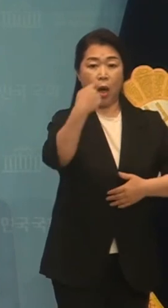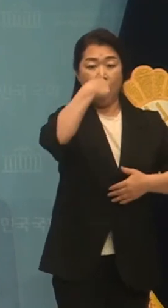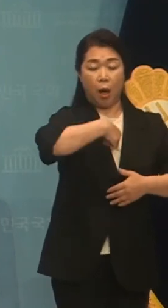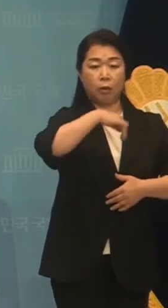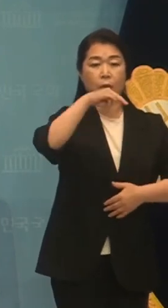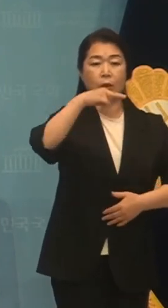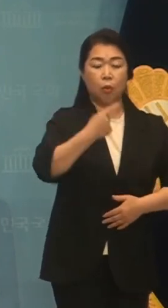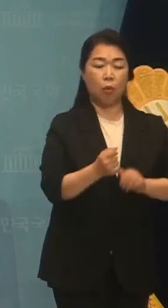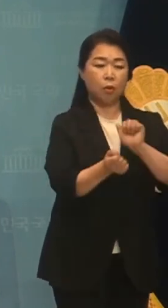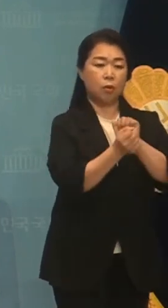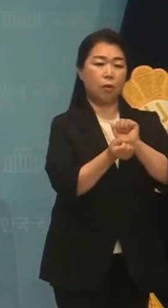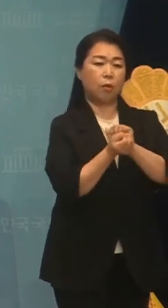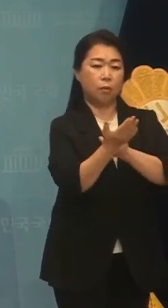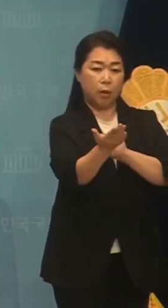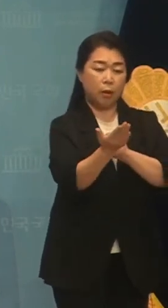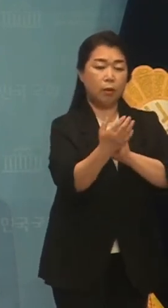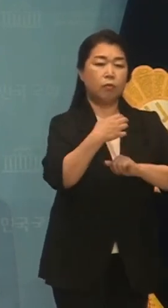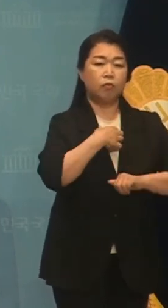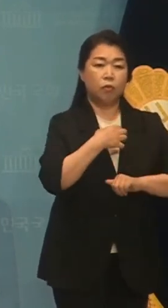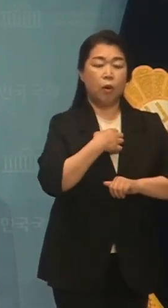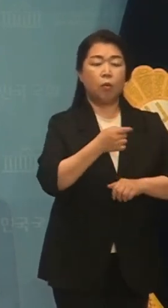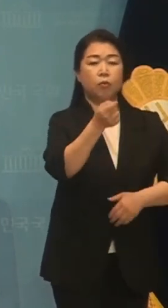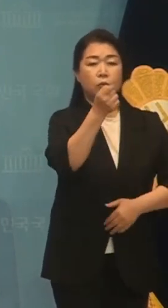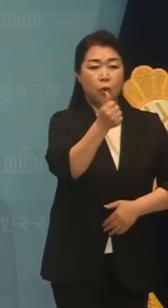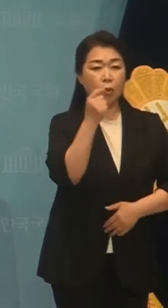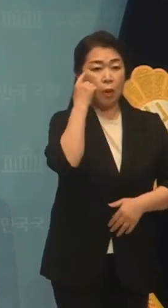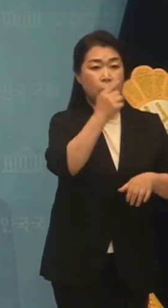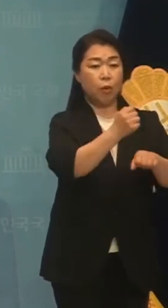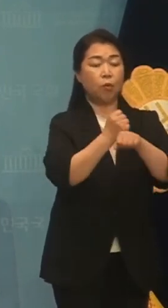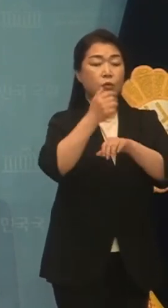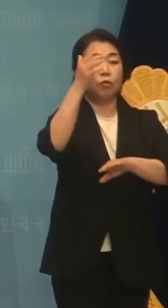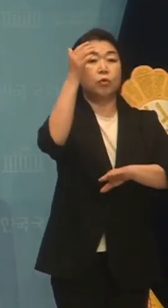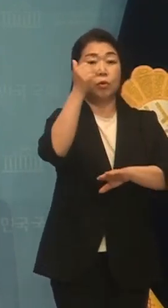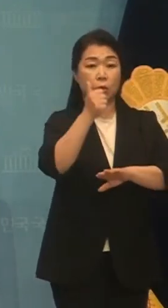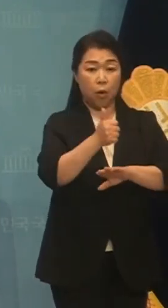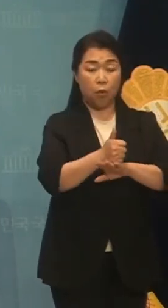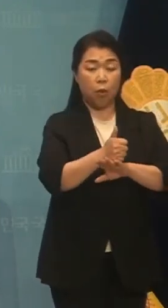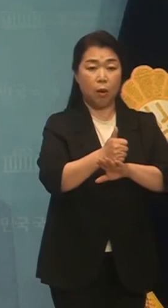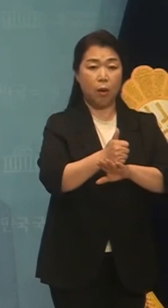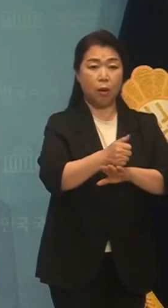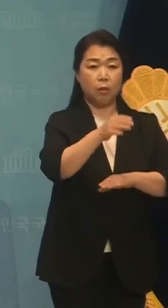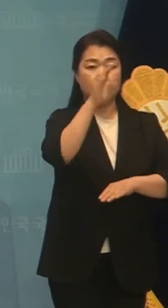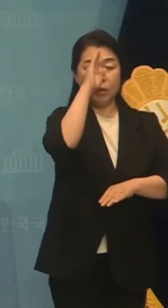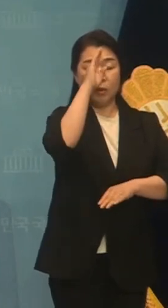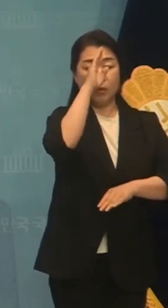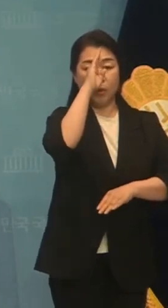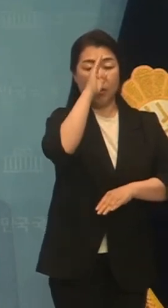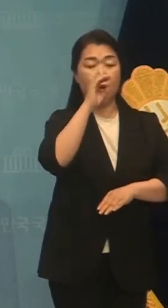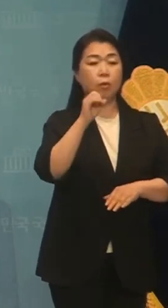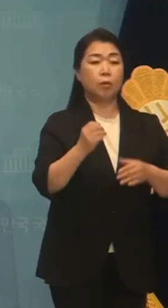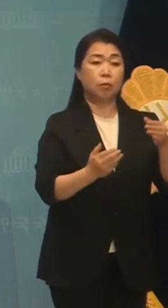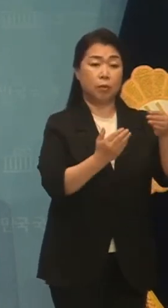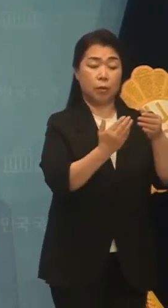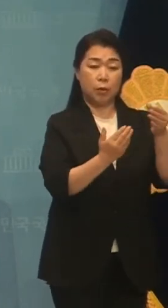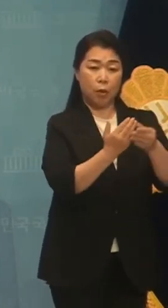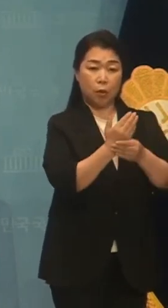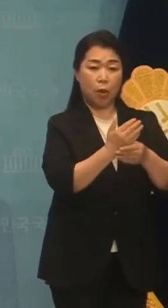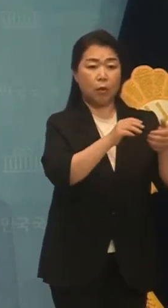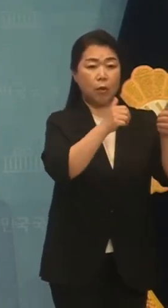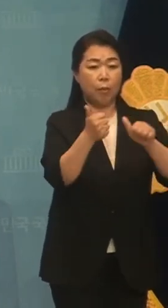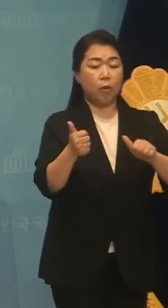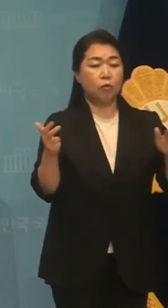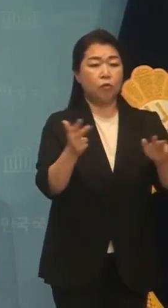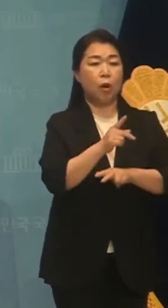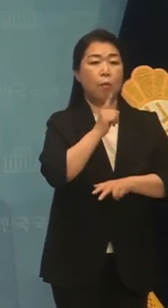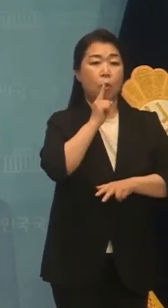하더라도 전파될 위험이 훨씬 적다는 연구 결과를 질병 발병, 사망률 주간